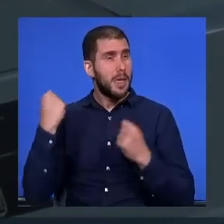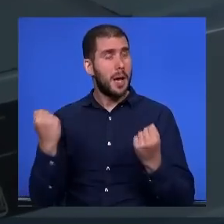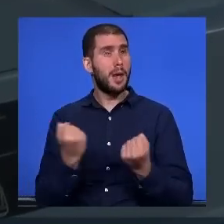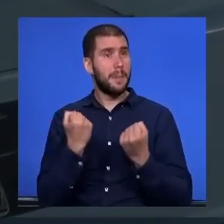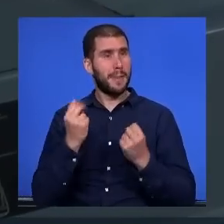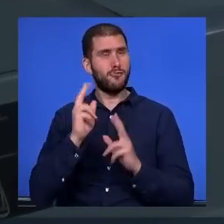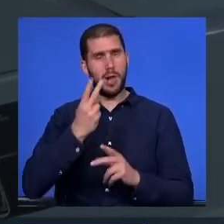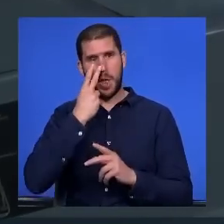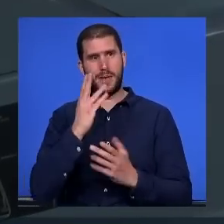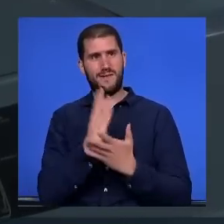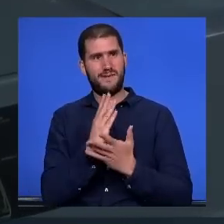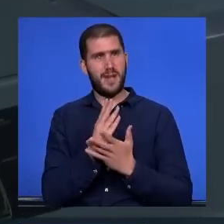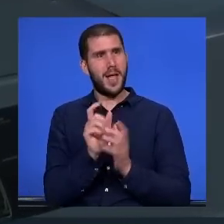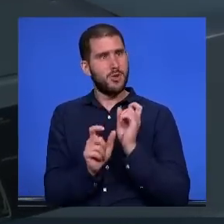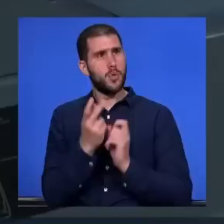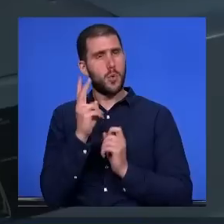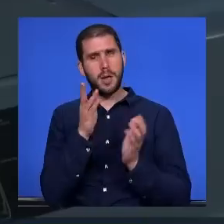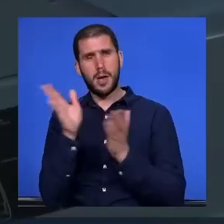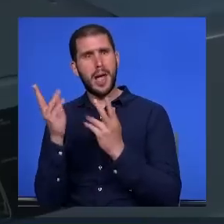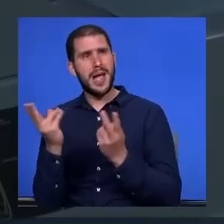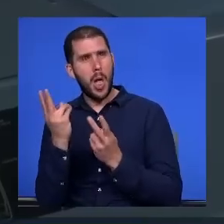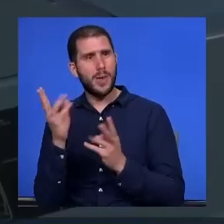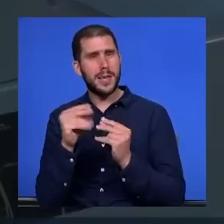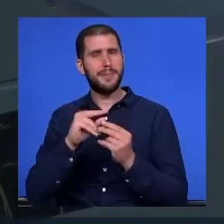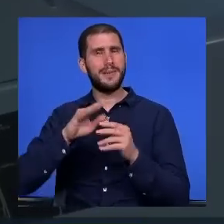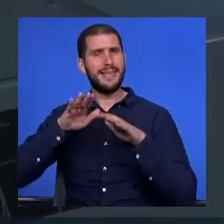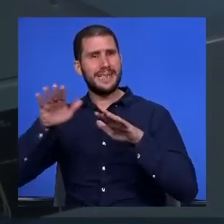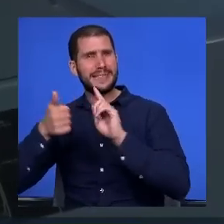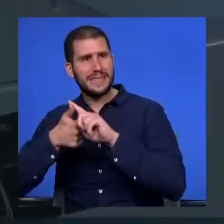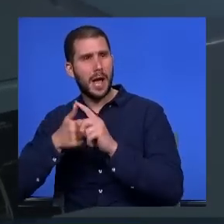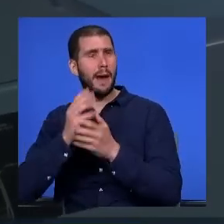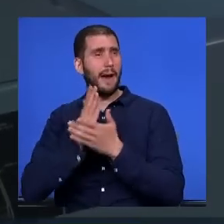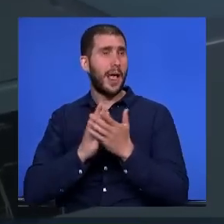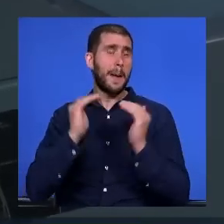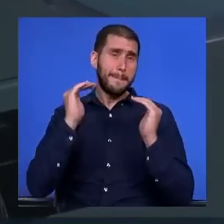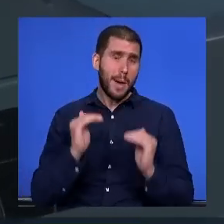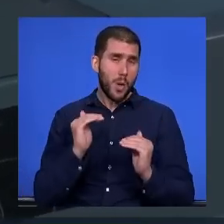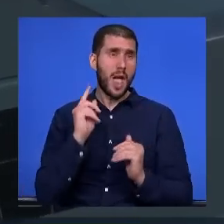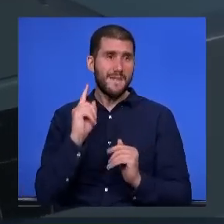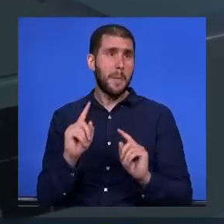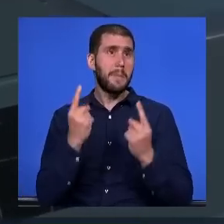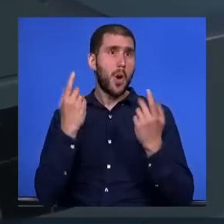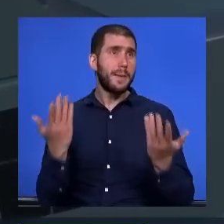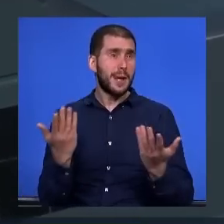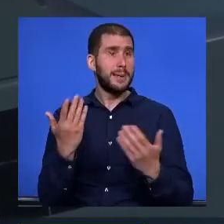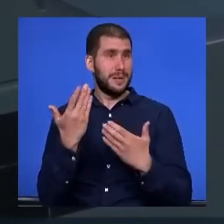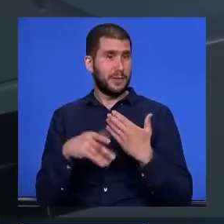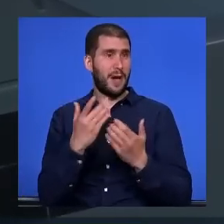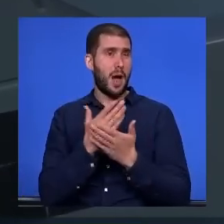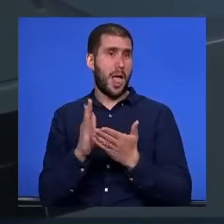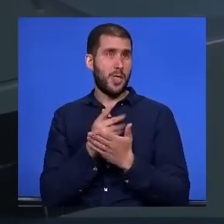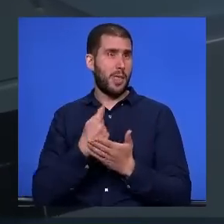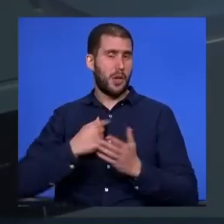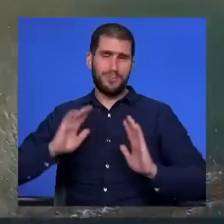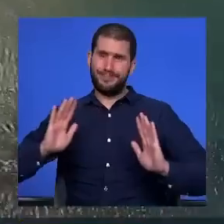אפשר כבר לראות אנשים שיותר הולך להם בקלות עולם הטיסה, ויש כאלו שפחות, אבל בכל אופן בסוף את ההחלטות האלו אנחנו